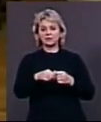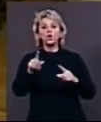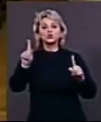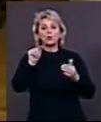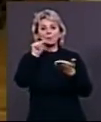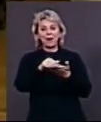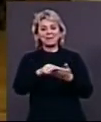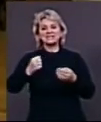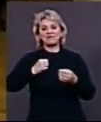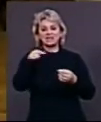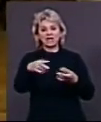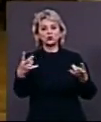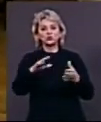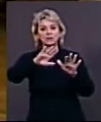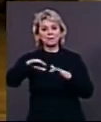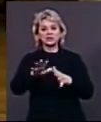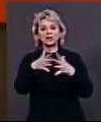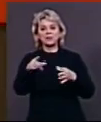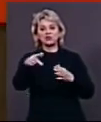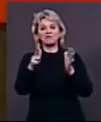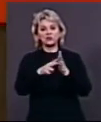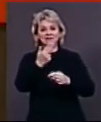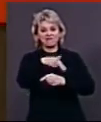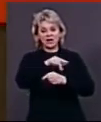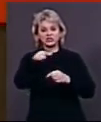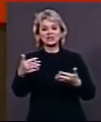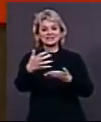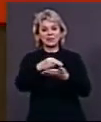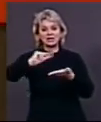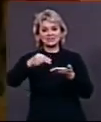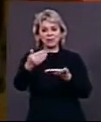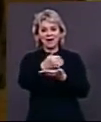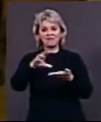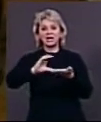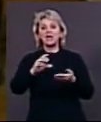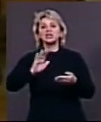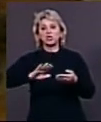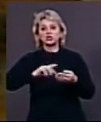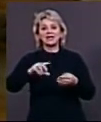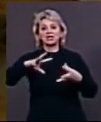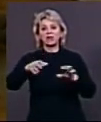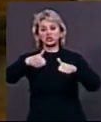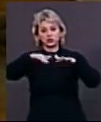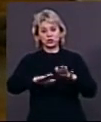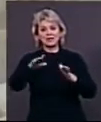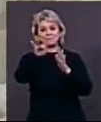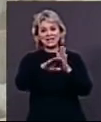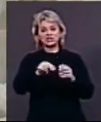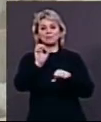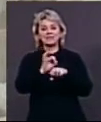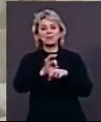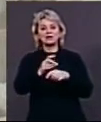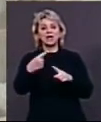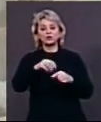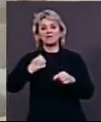Чтобы попасть в войска, надо пройти как минимум 8 врачей, собрать кучу справок и дождаться вердикта. Перечень заболеваний, из-за которых